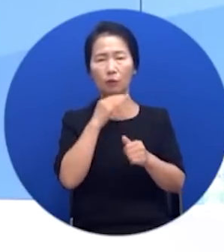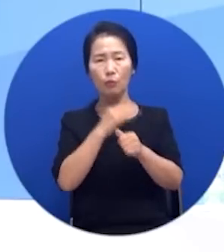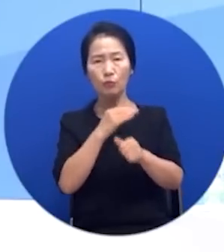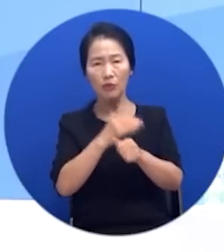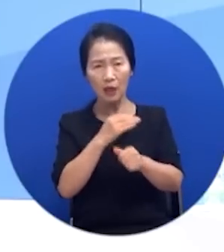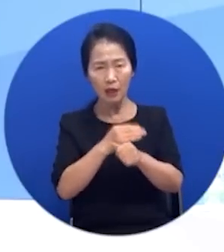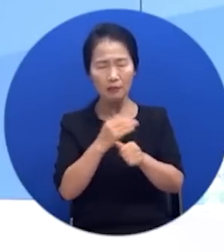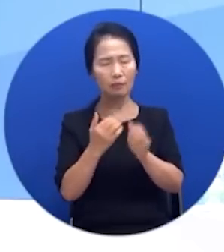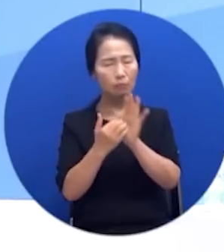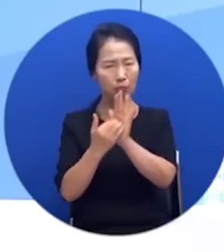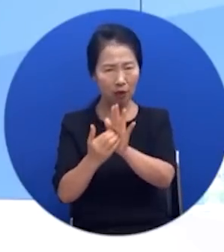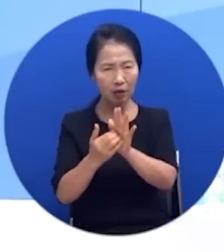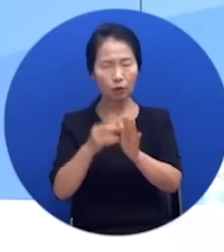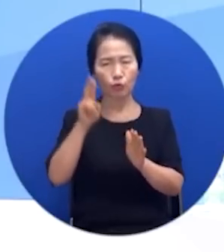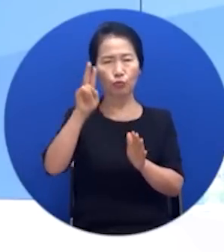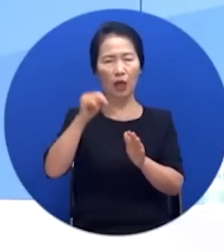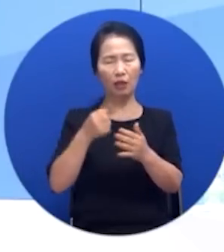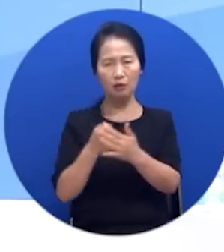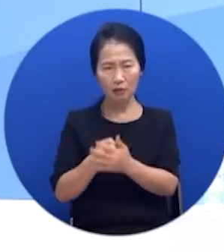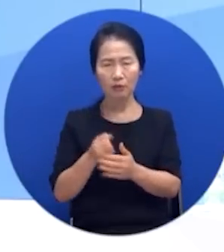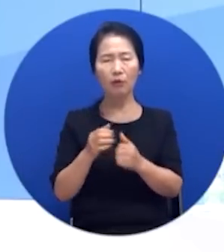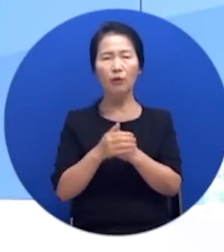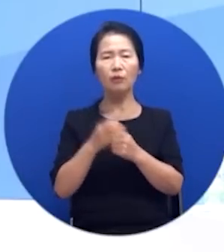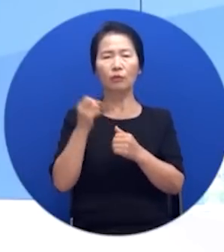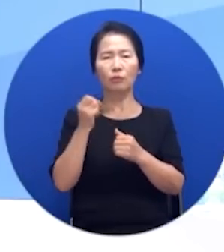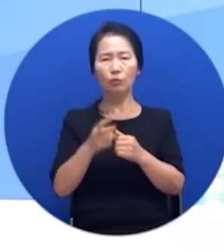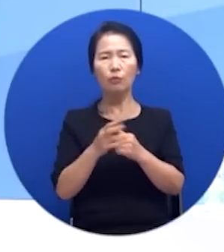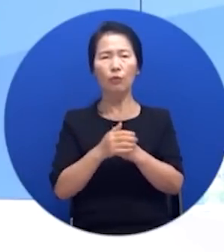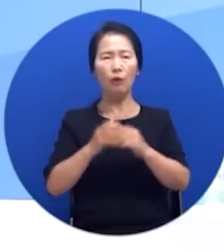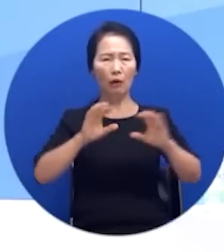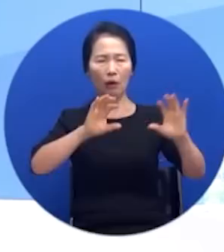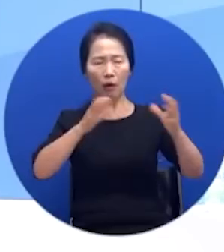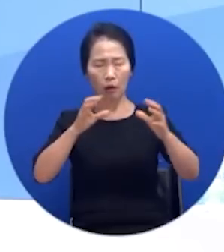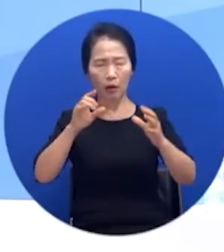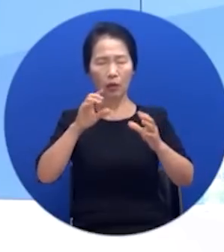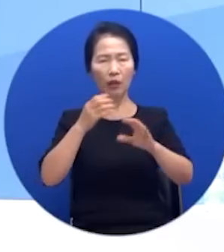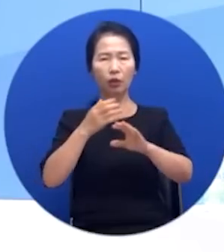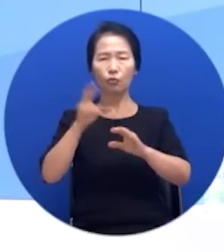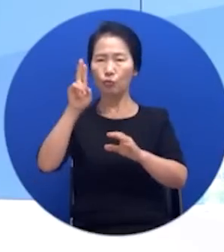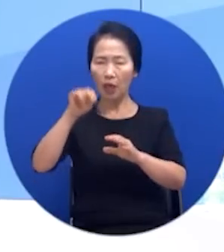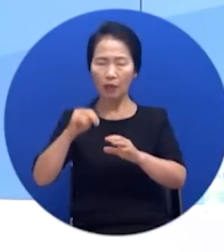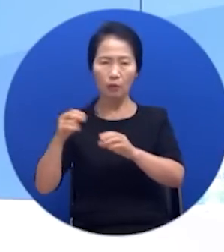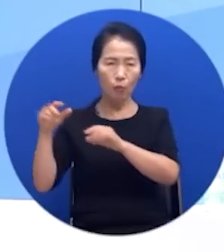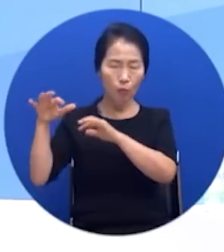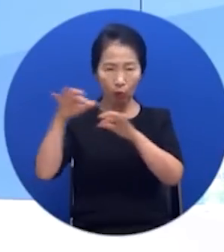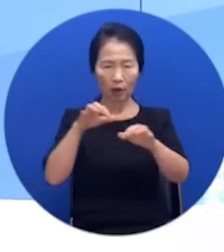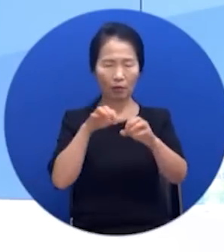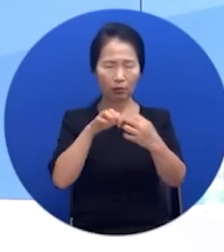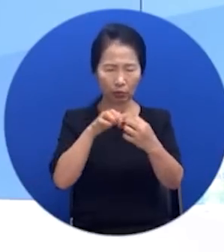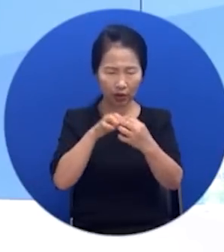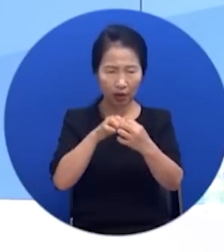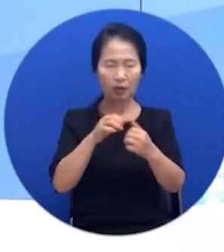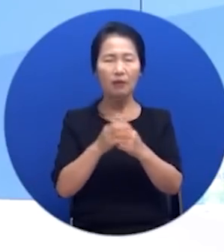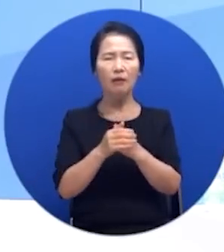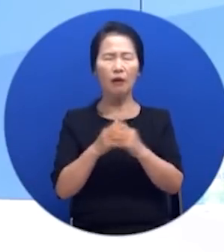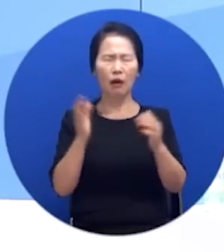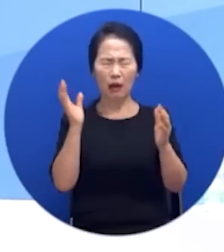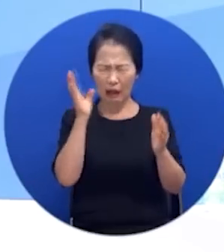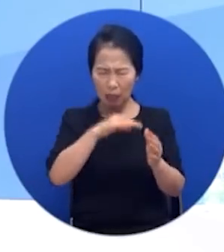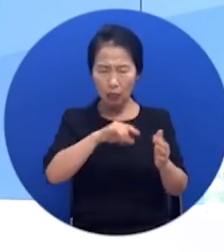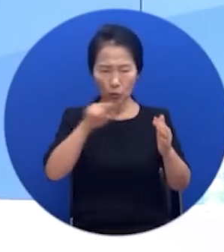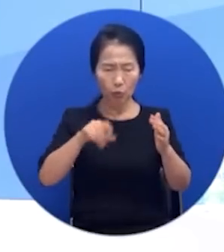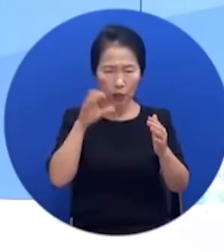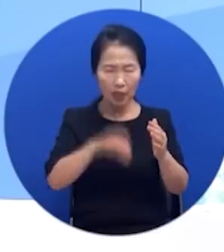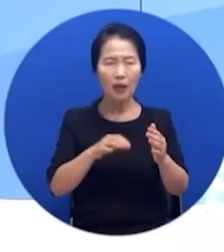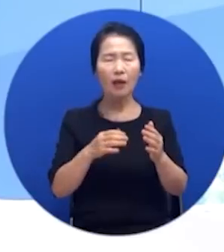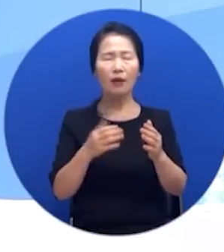결정, 179만 명의 미군과 21개국의 참전, 한미상호 방위조약의 체결, 폐허 속에서 이뤄낸